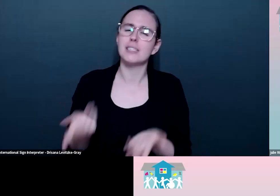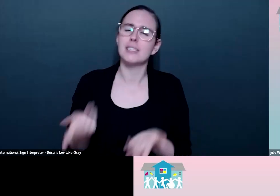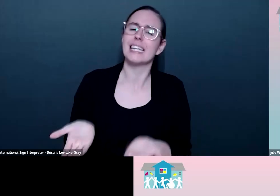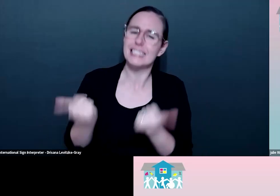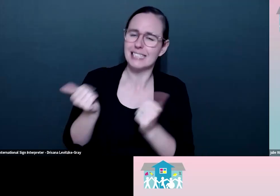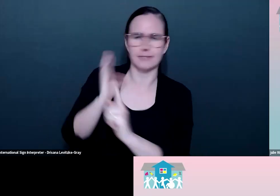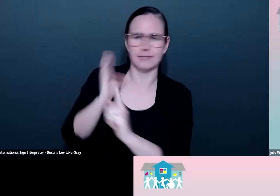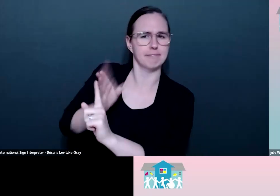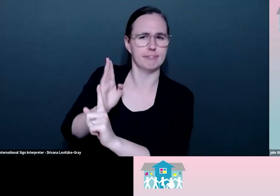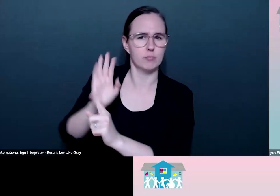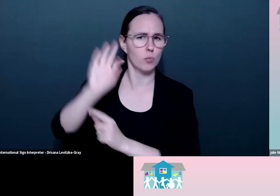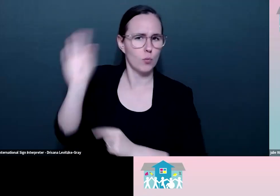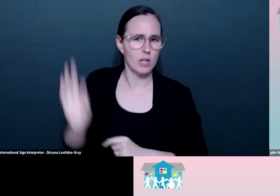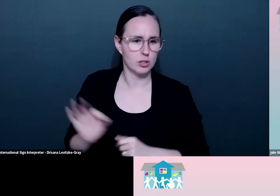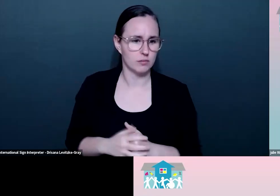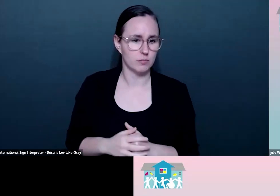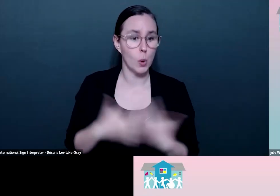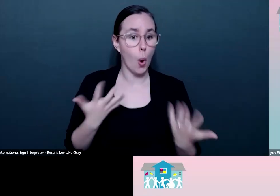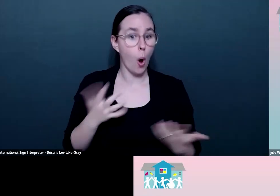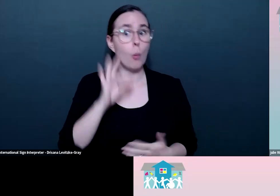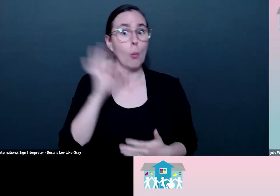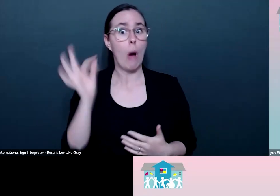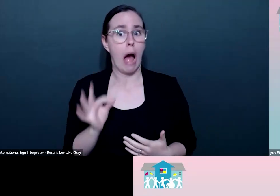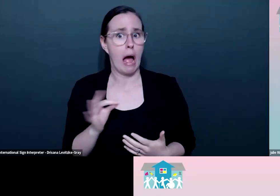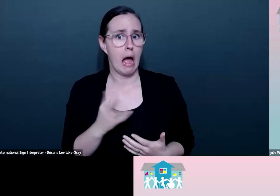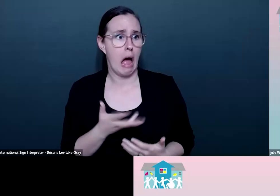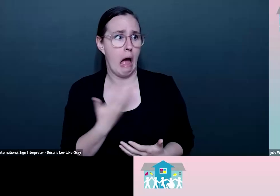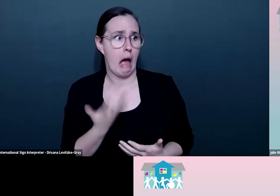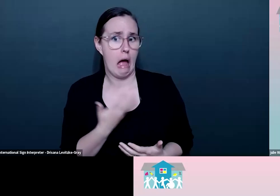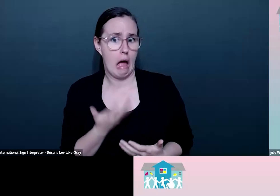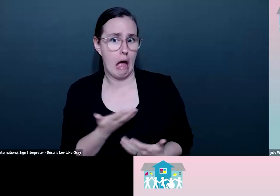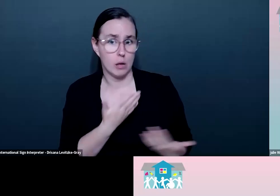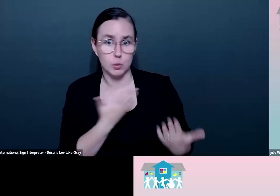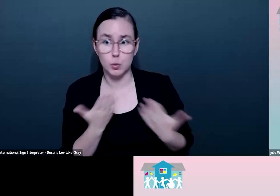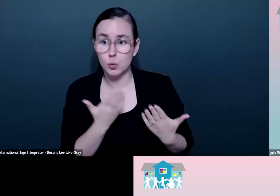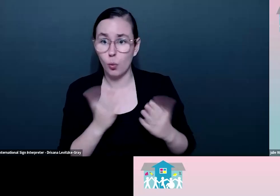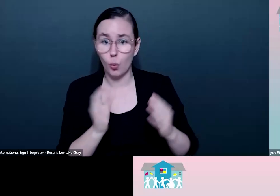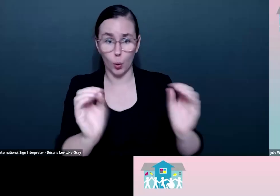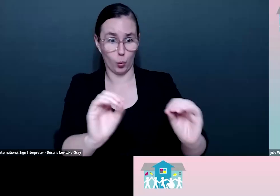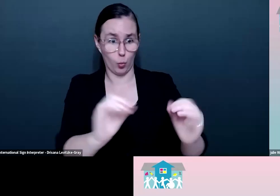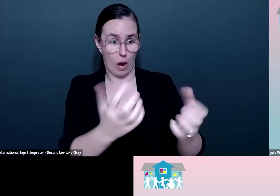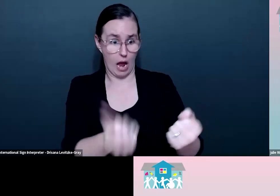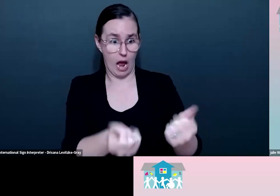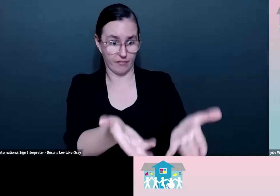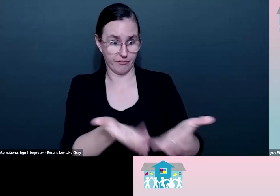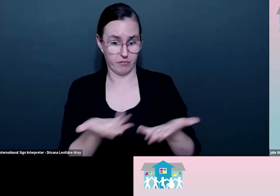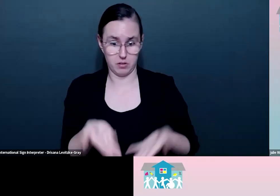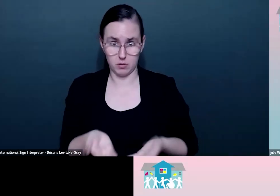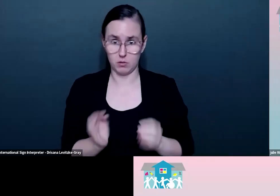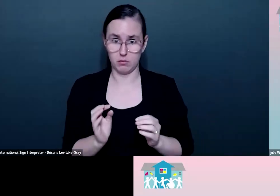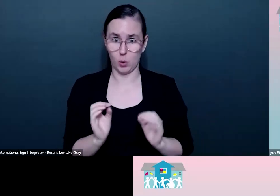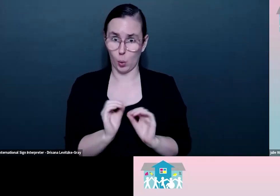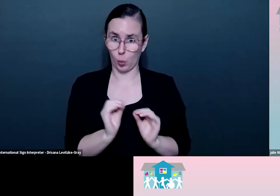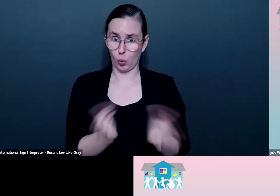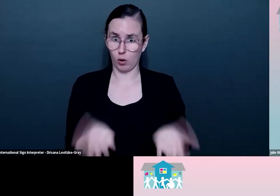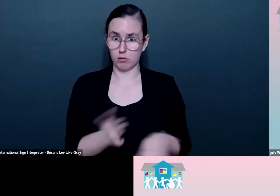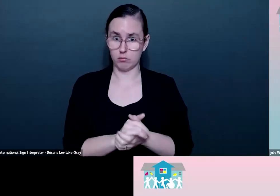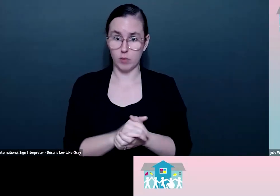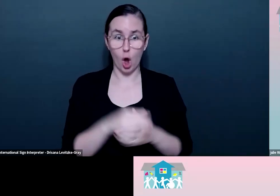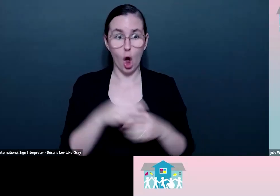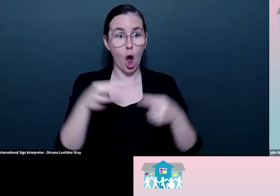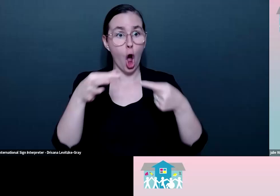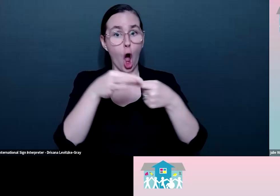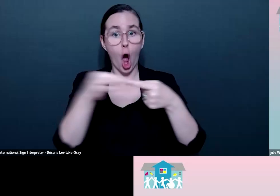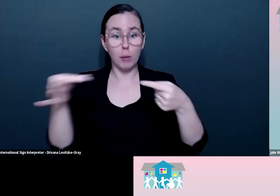vraiment, par exemple, aller à l'école peut ne pas être une option pour l'enfant. Donc, on essaye sous